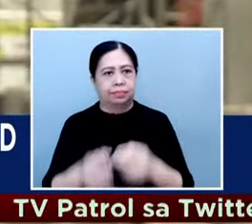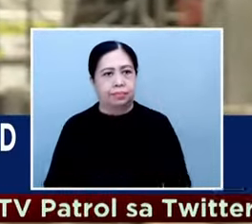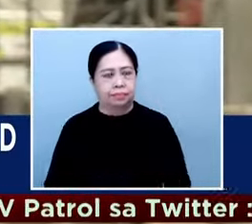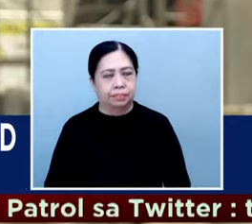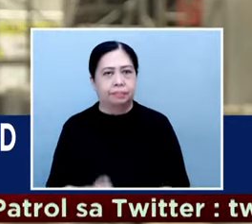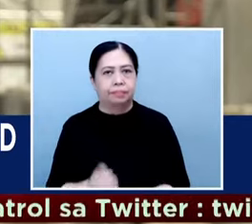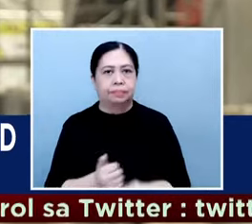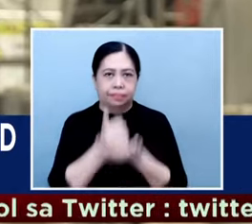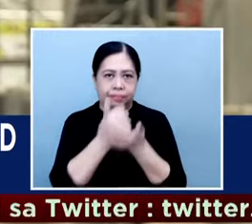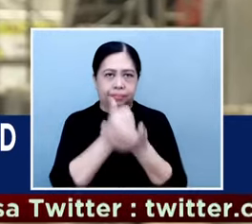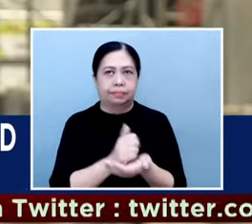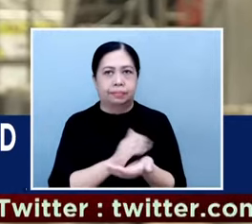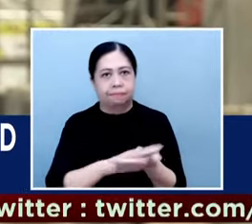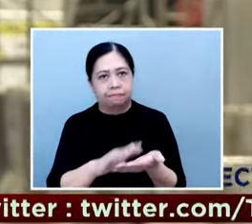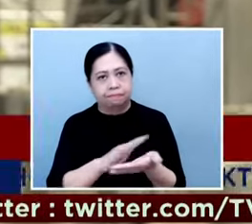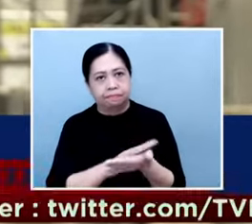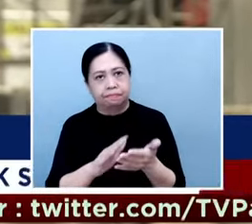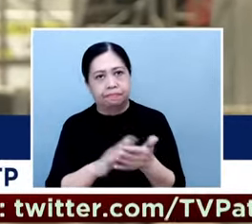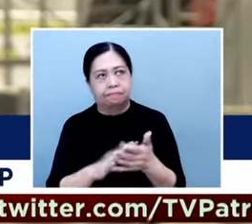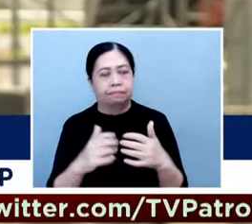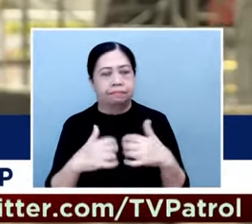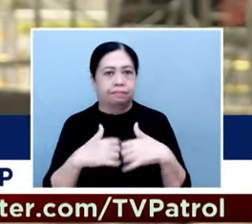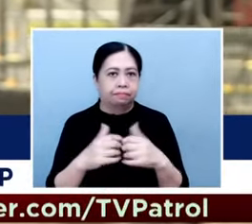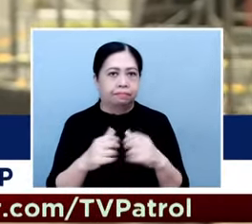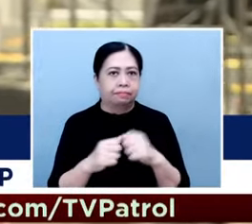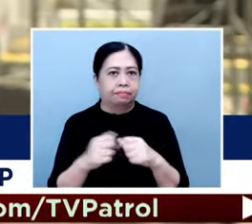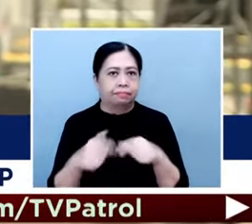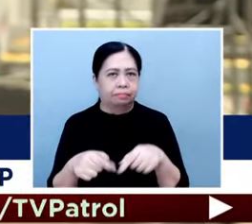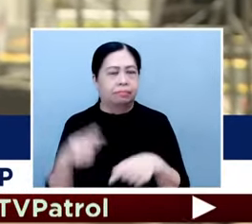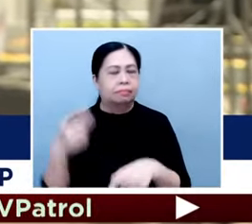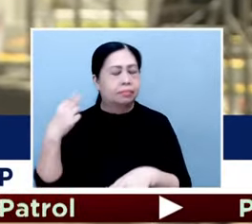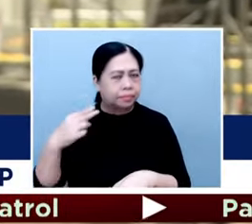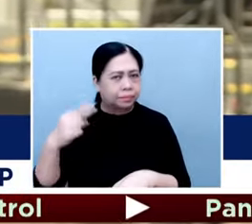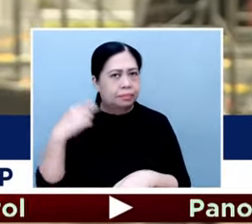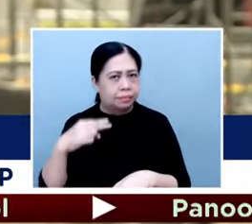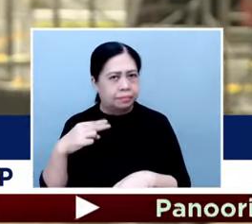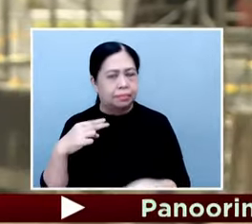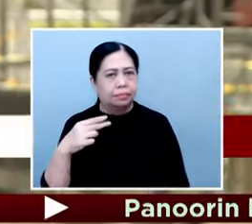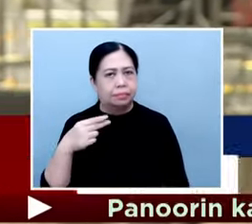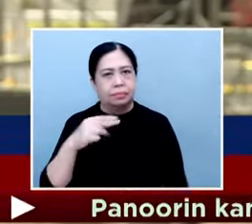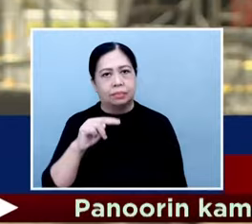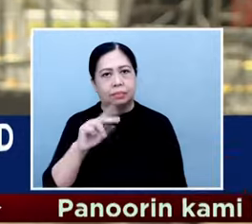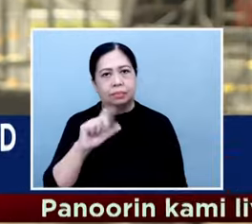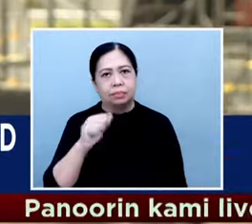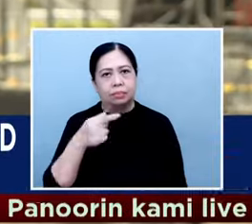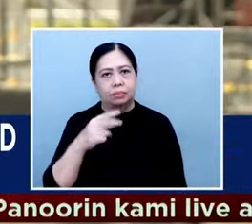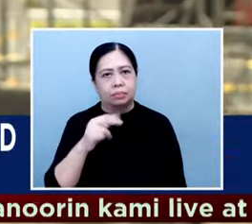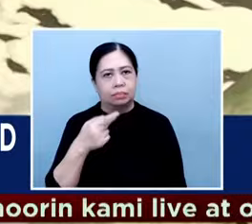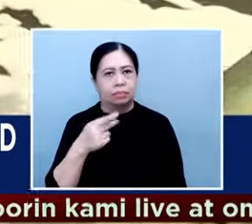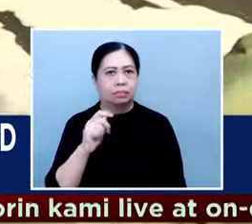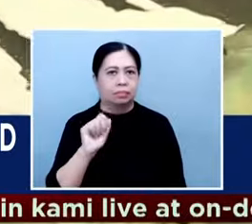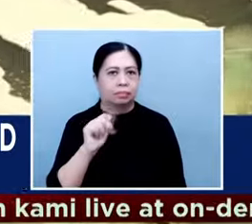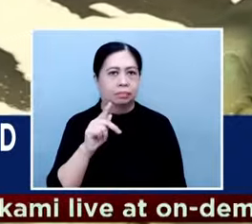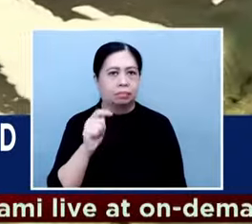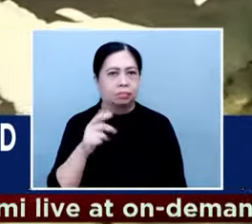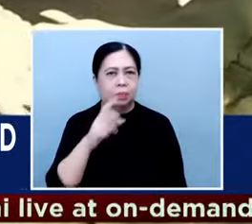Rehabilitate and reinstate the historical inulugang taktak falls, no, to its old splendor and